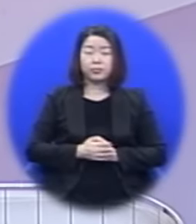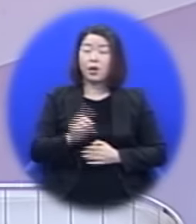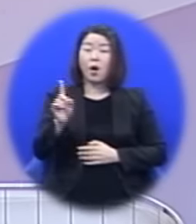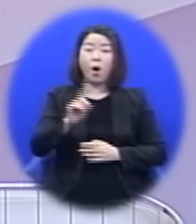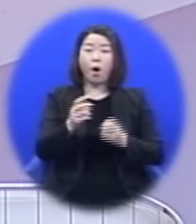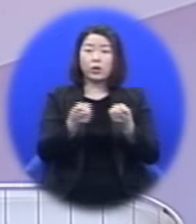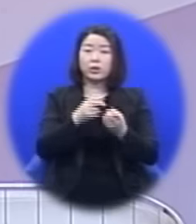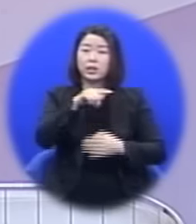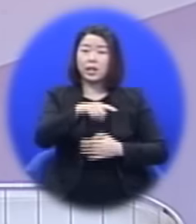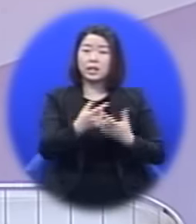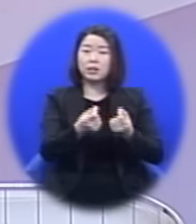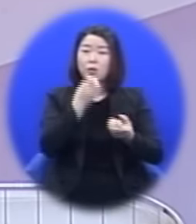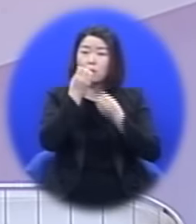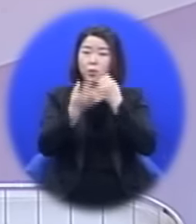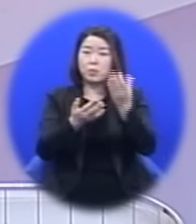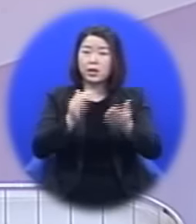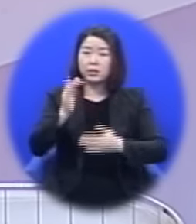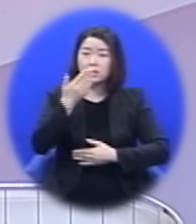어떻게 그런 고백이 나올 수 있죠?